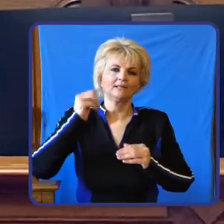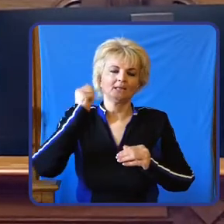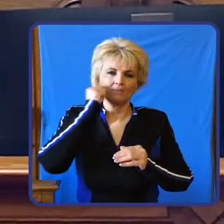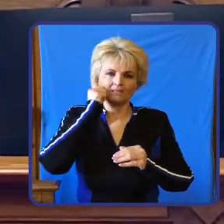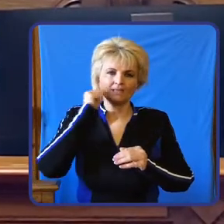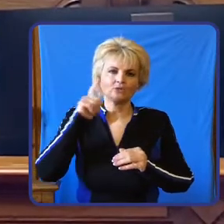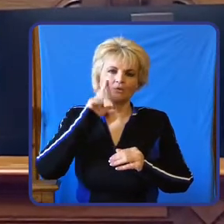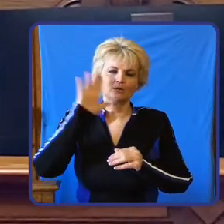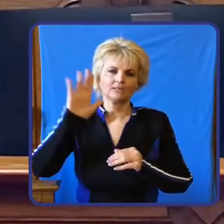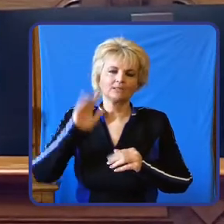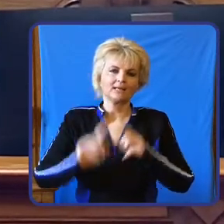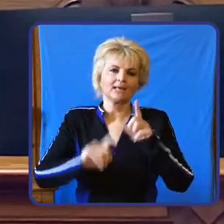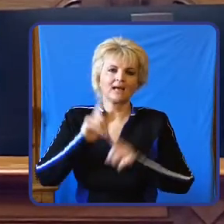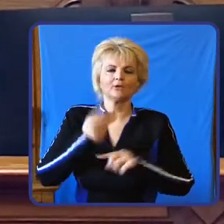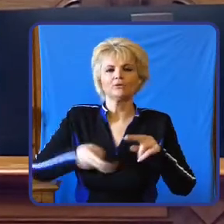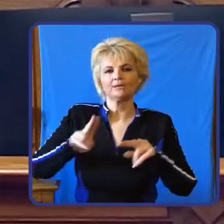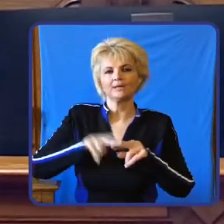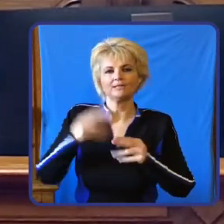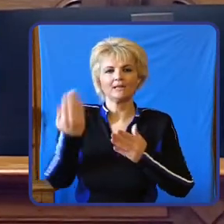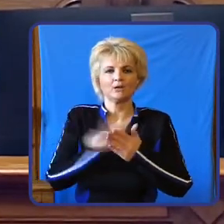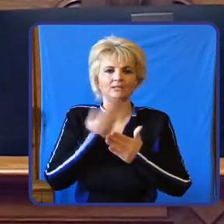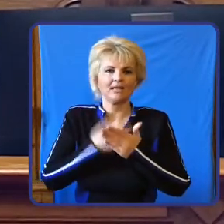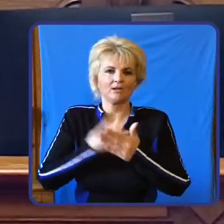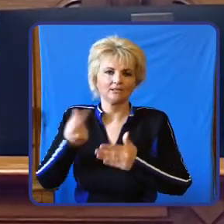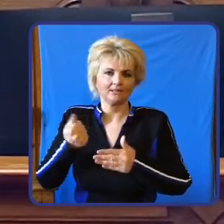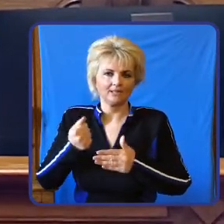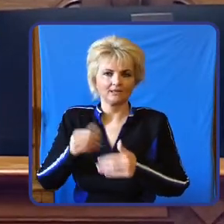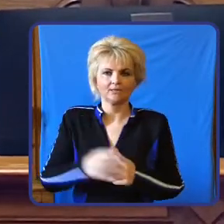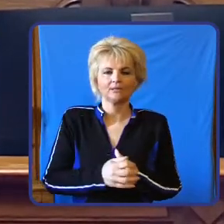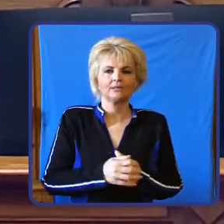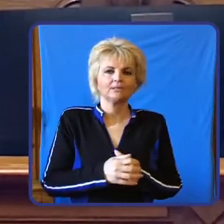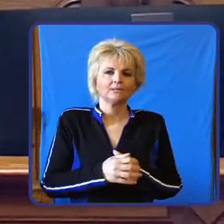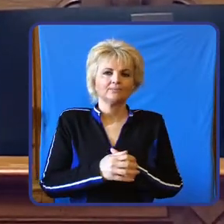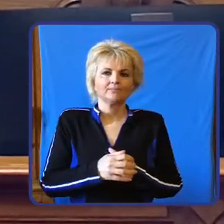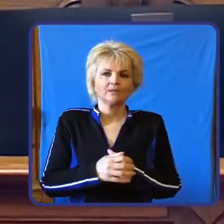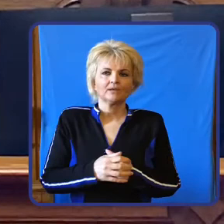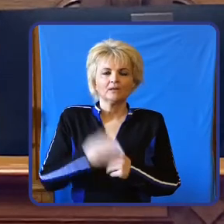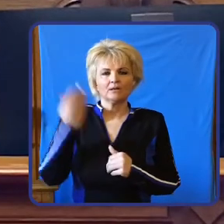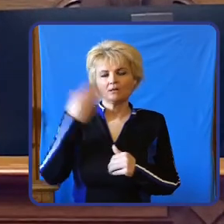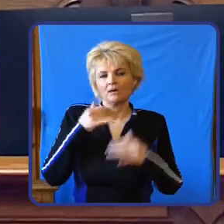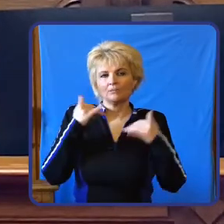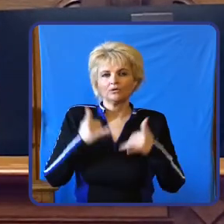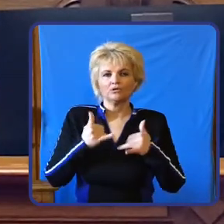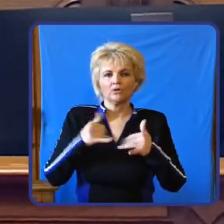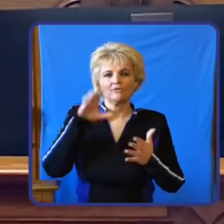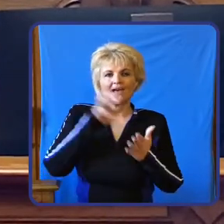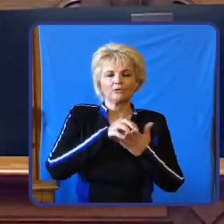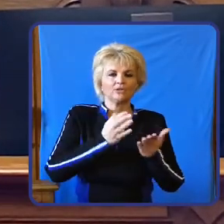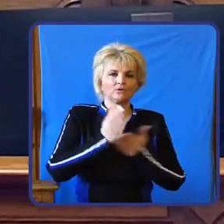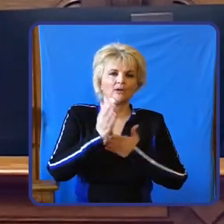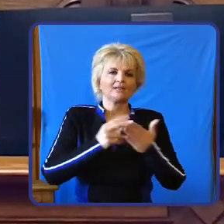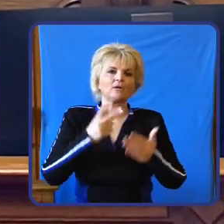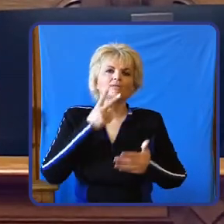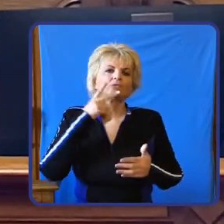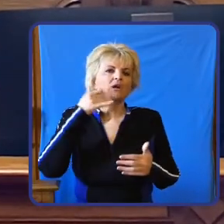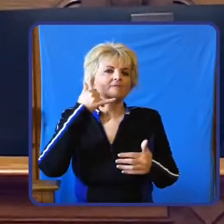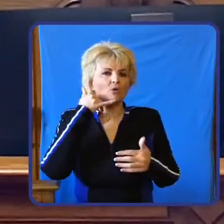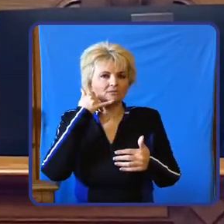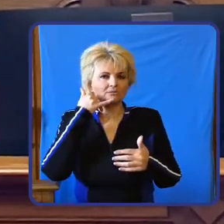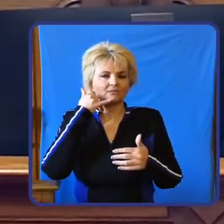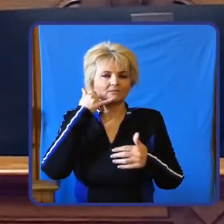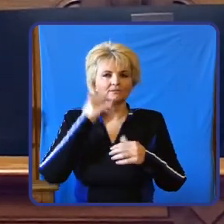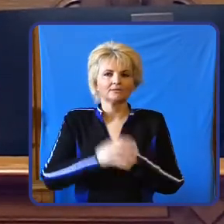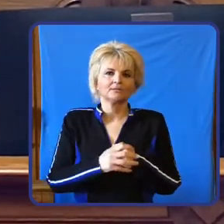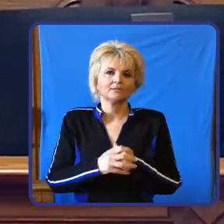járó rendszerhasználati díjat. Azon sem fogunk meglepődni, hogyha jelenleg a városnak szolgáltató Vodafone, amely